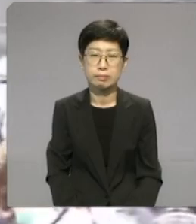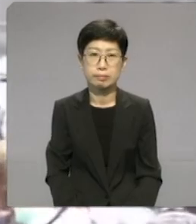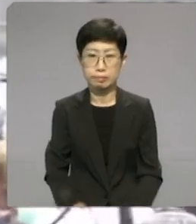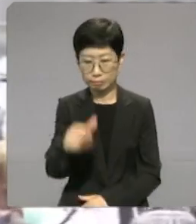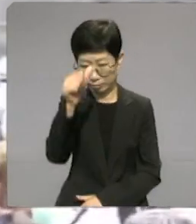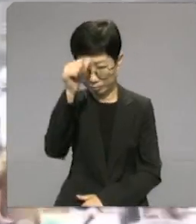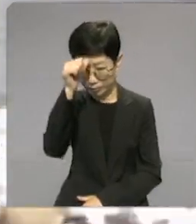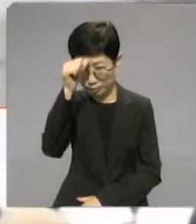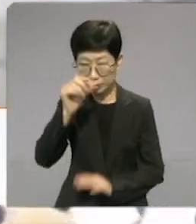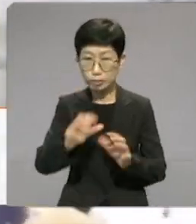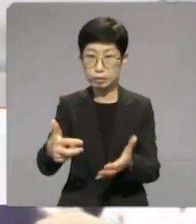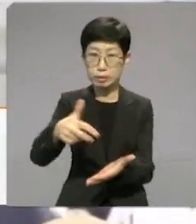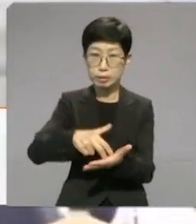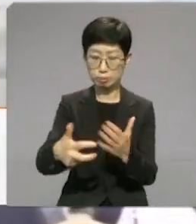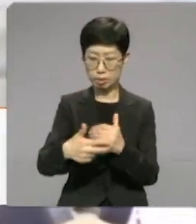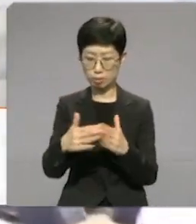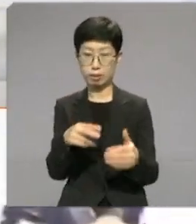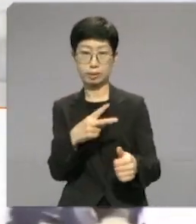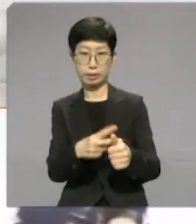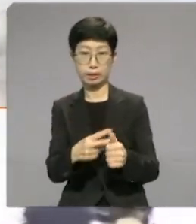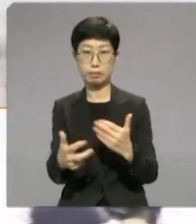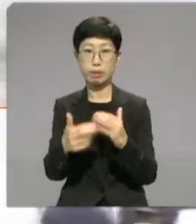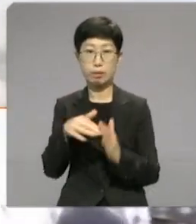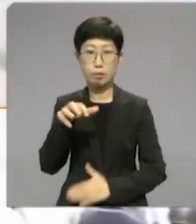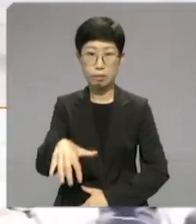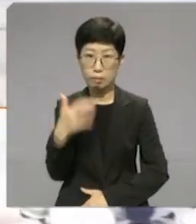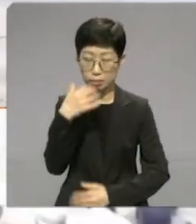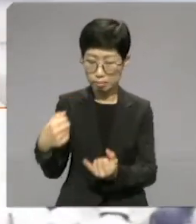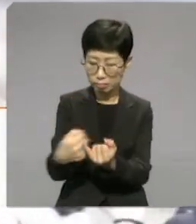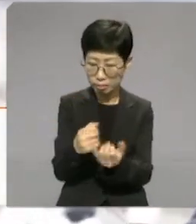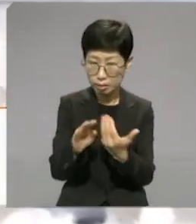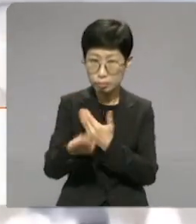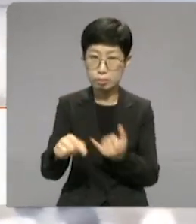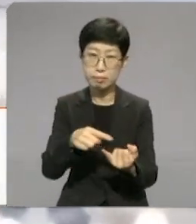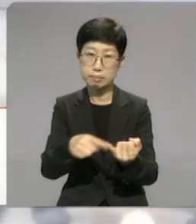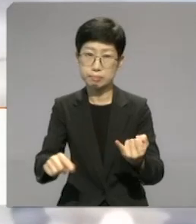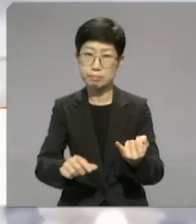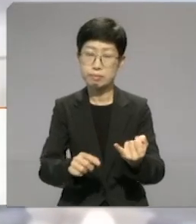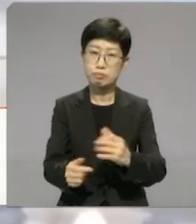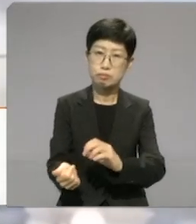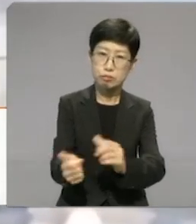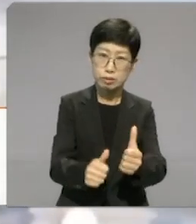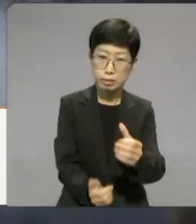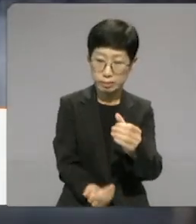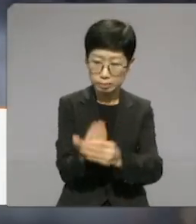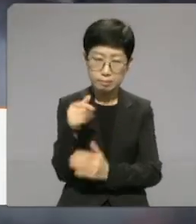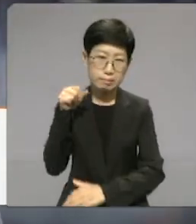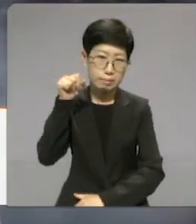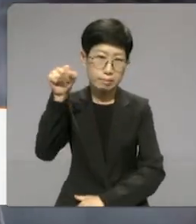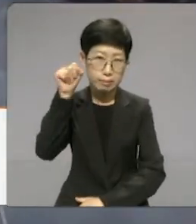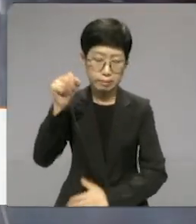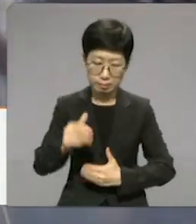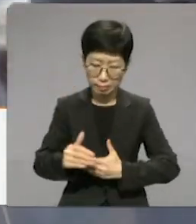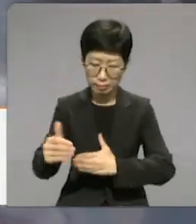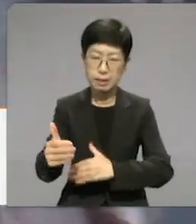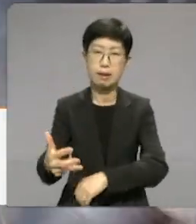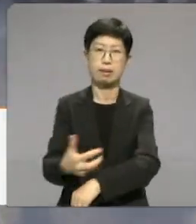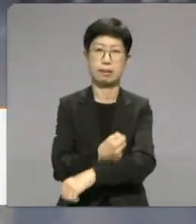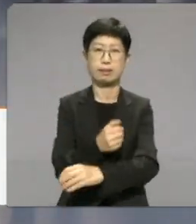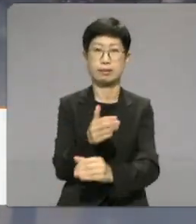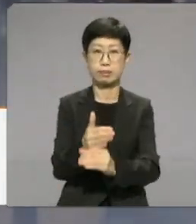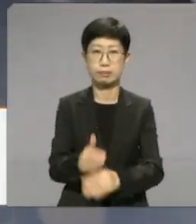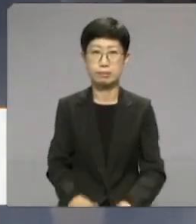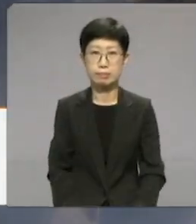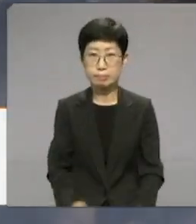인도 콜카타 국립병원 수련의가 병원에서 성폭행당한 뒤 살해된 사건에 항의하는 시위가 격화하고 있습니다